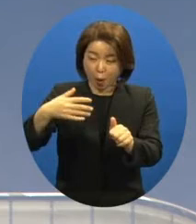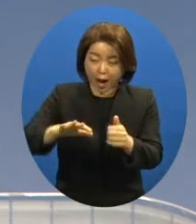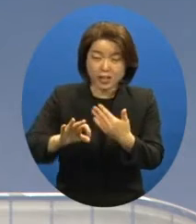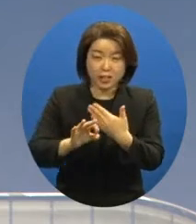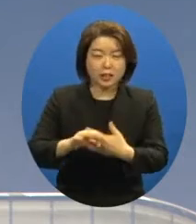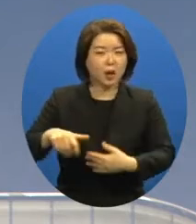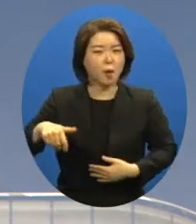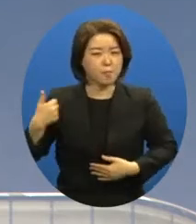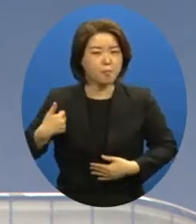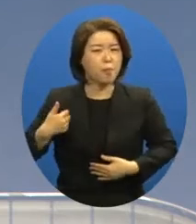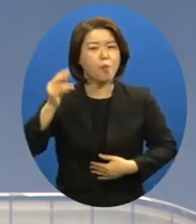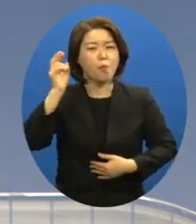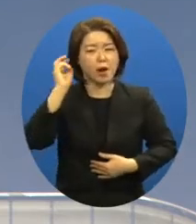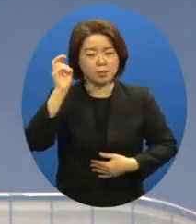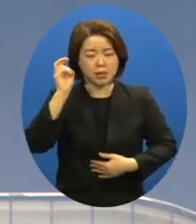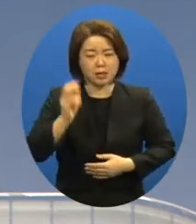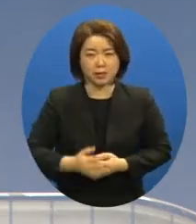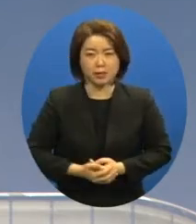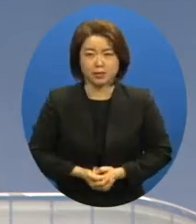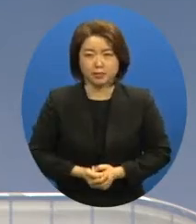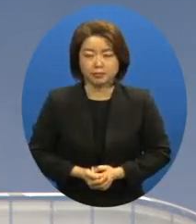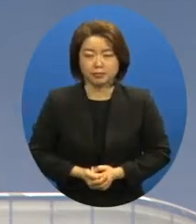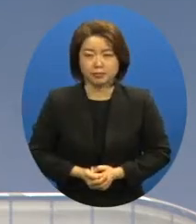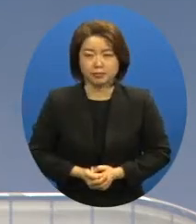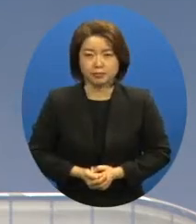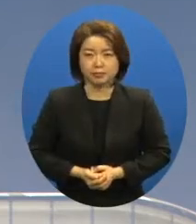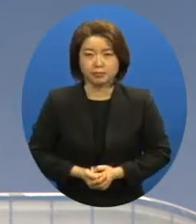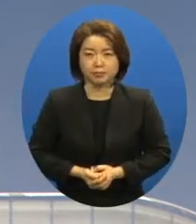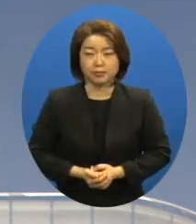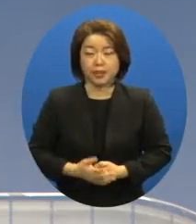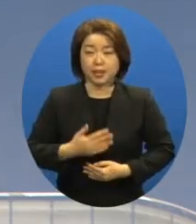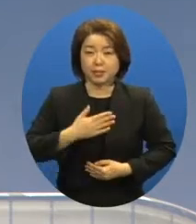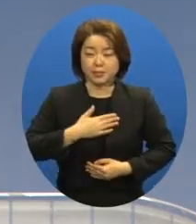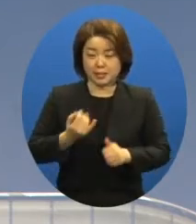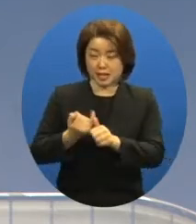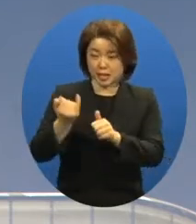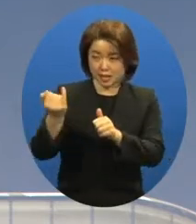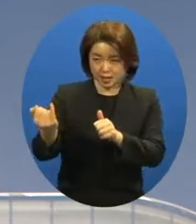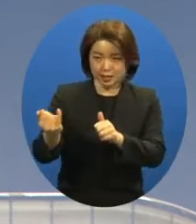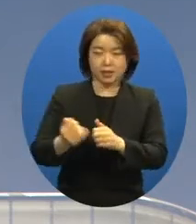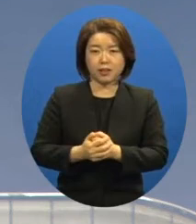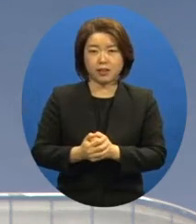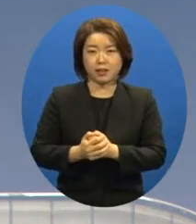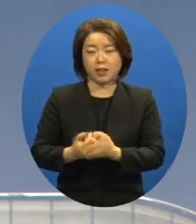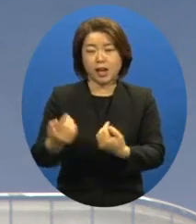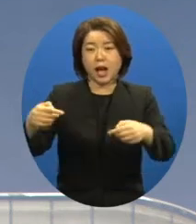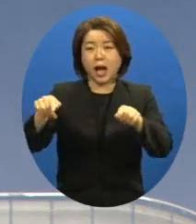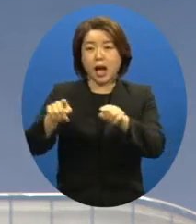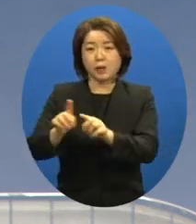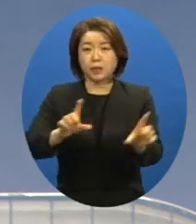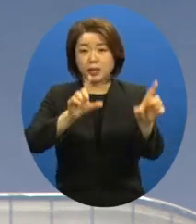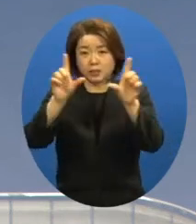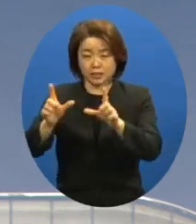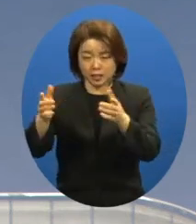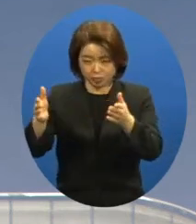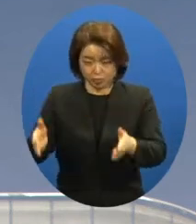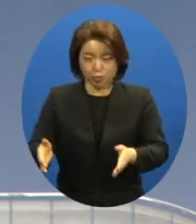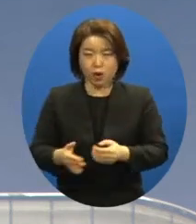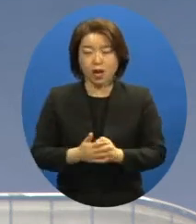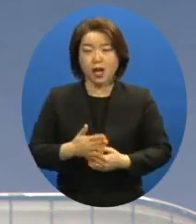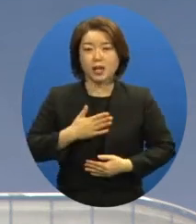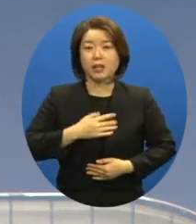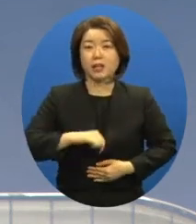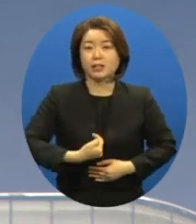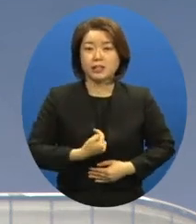모르고 지났을 일이 많았을 겁니다. 저는 제 아내 와 함께 살면서 저